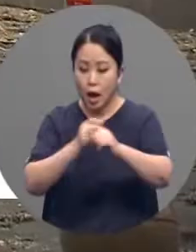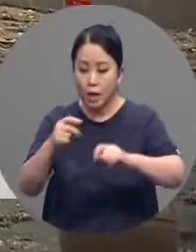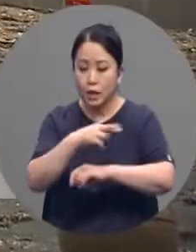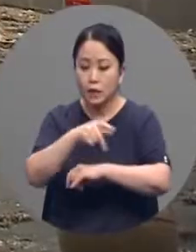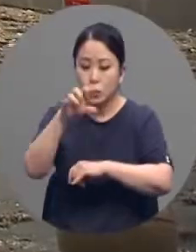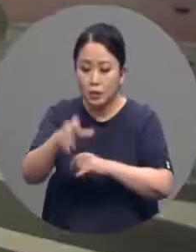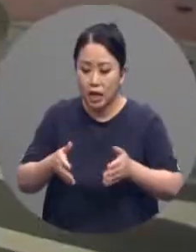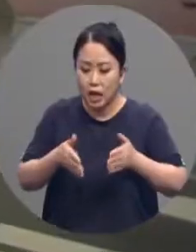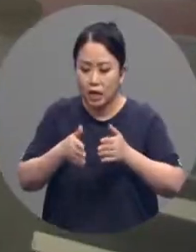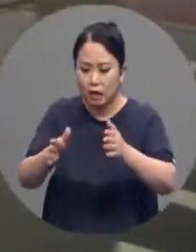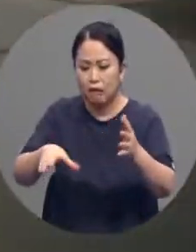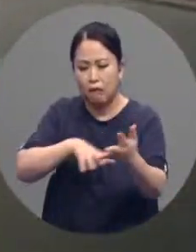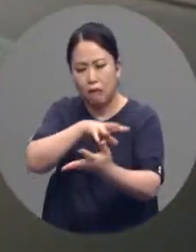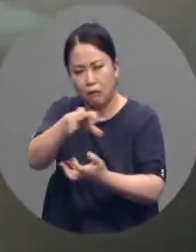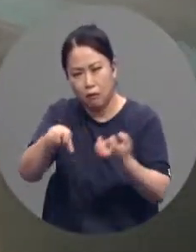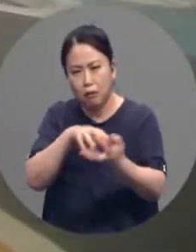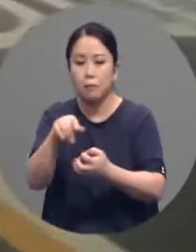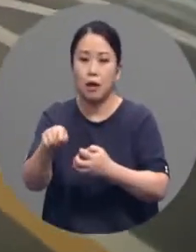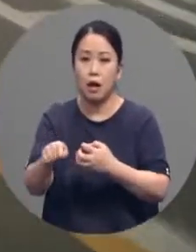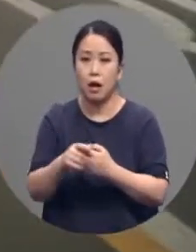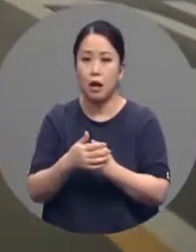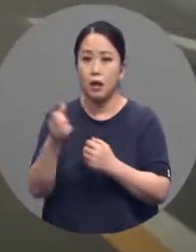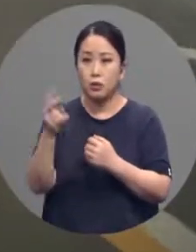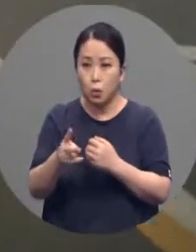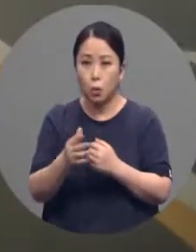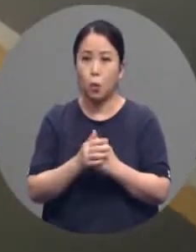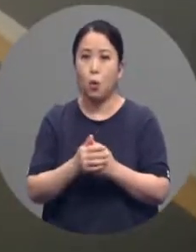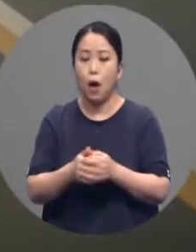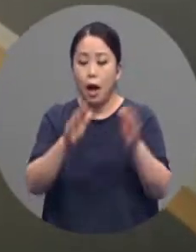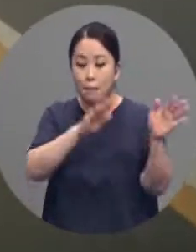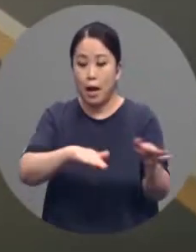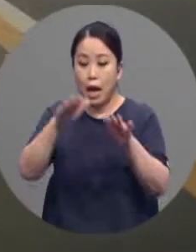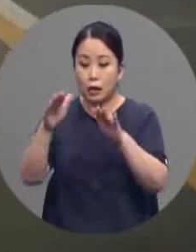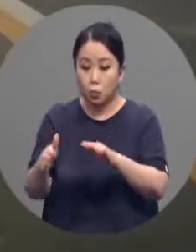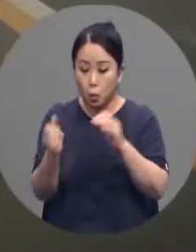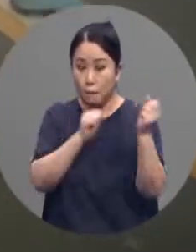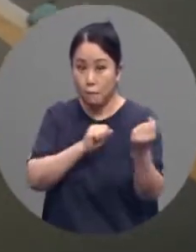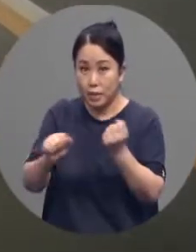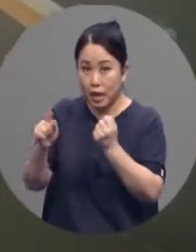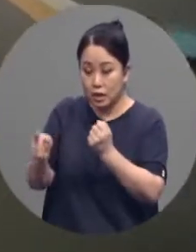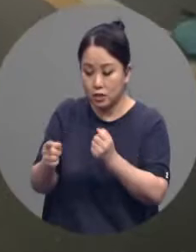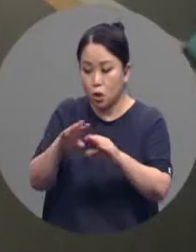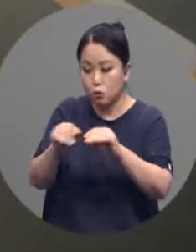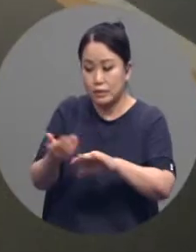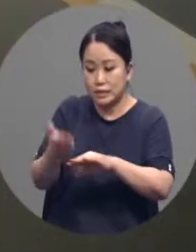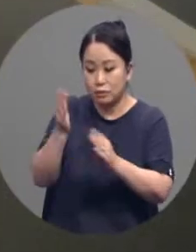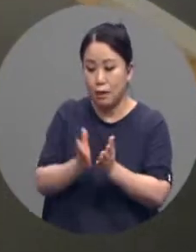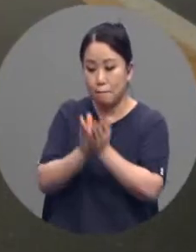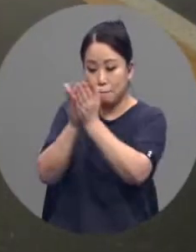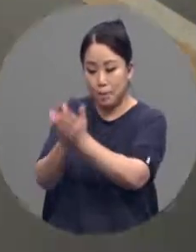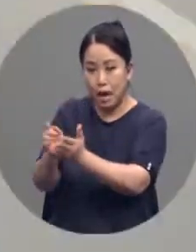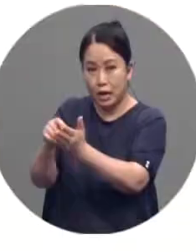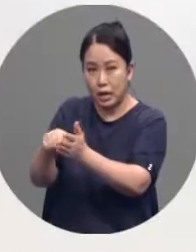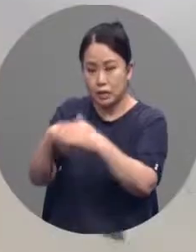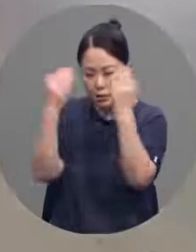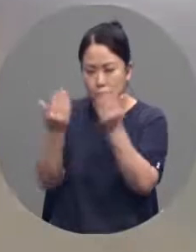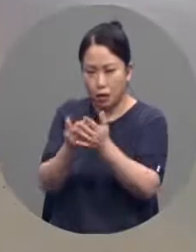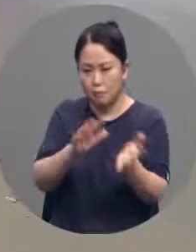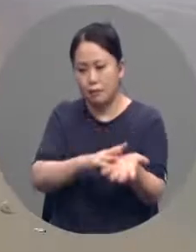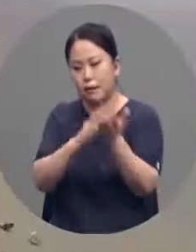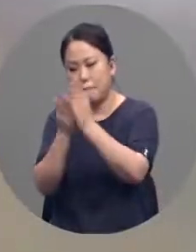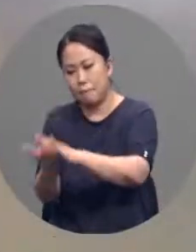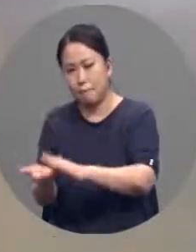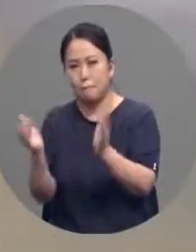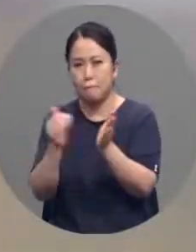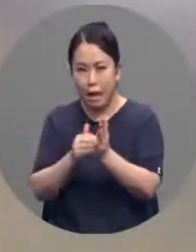됐습니다. 파도를 피해 육지로 대피시켜놓은 선박들까지 강풍에 밀려 넘어졌습니다.